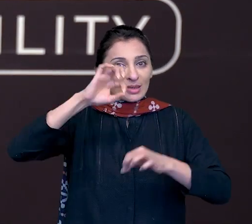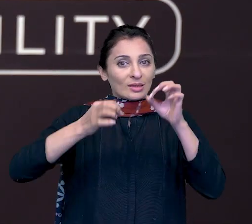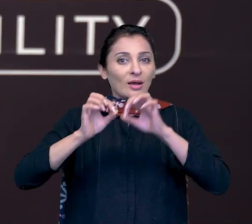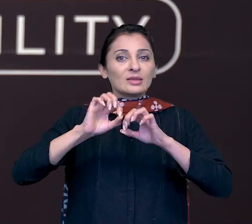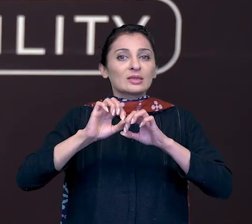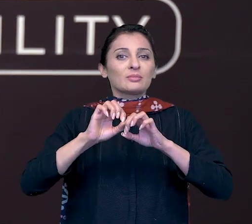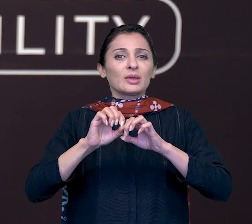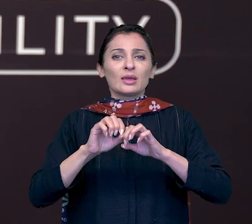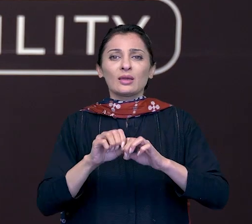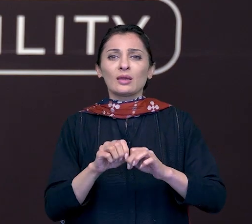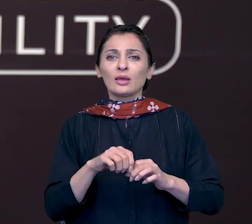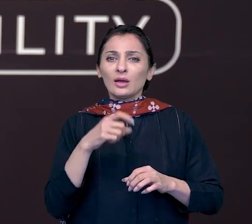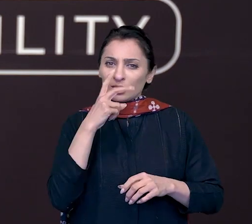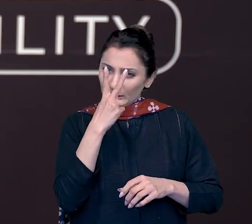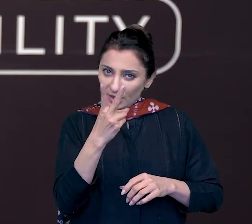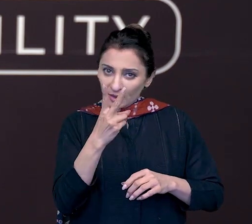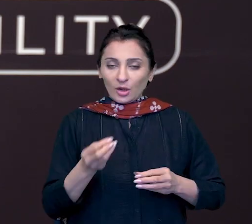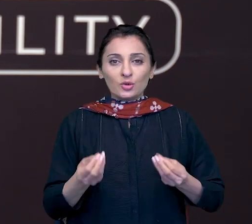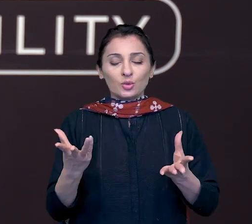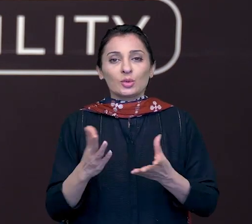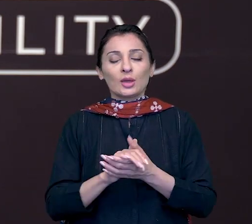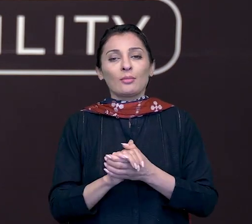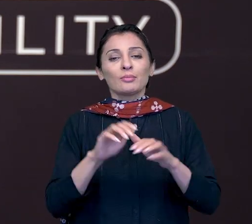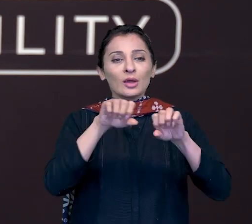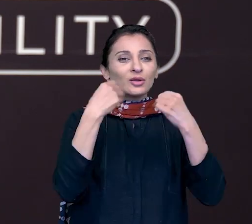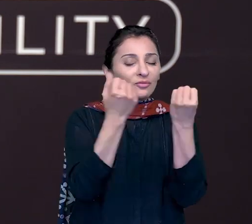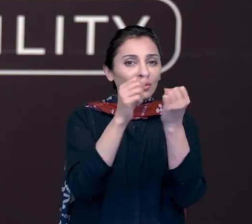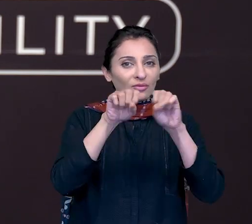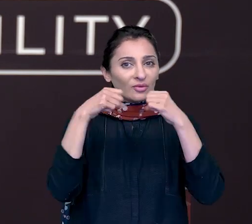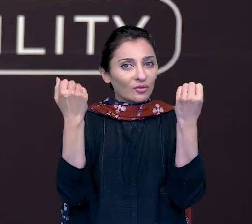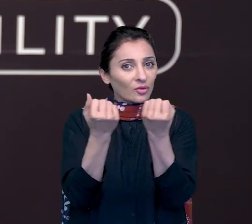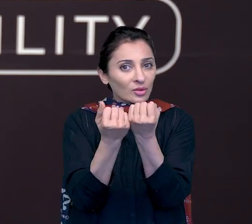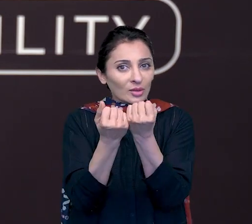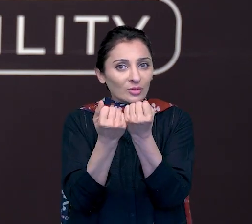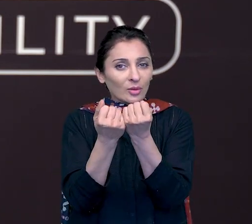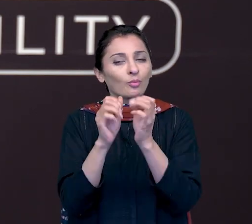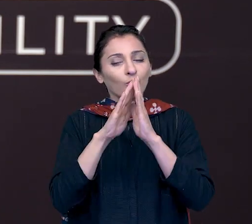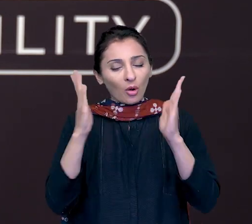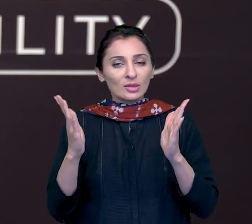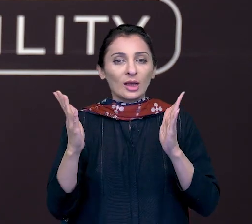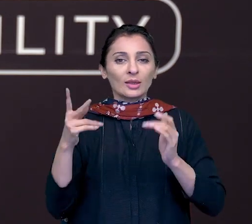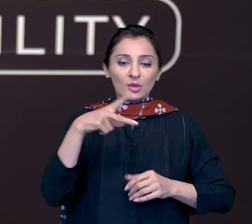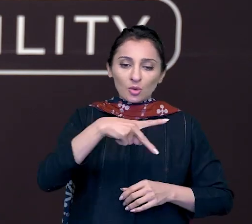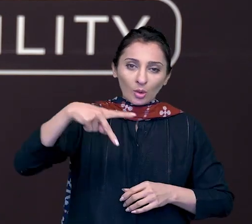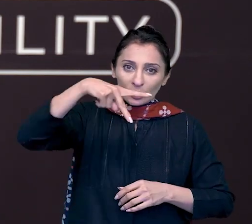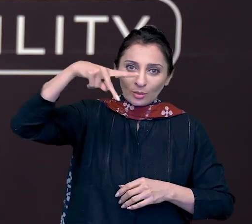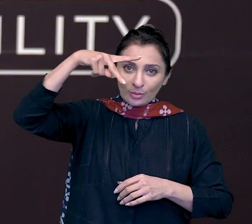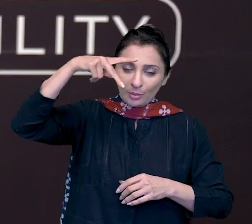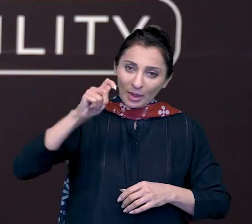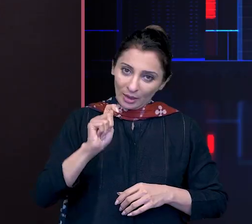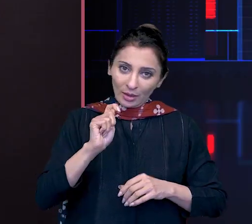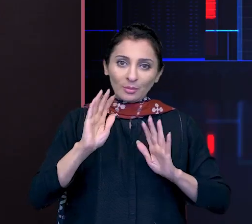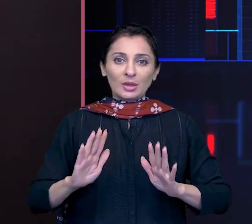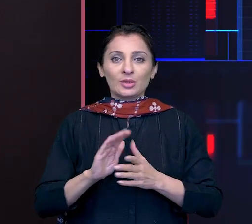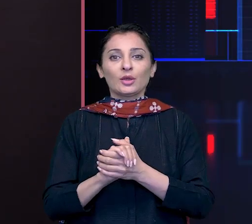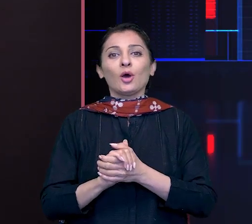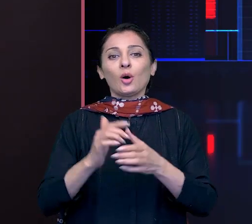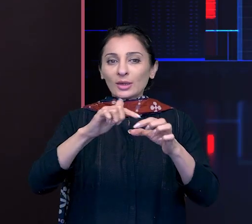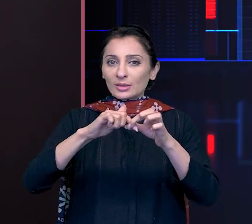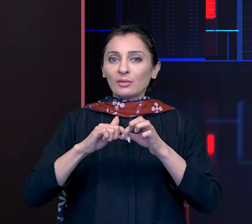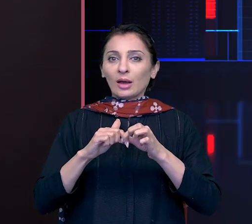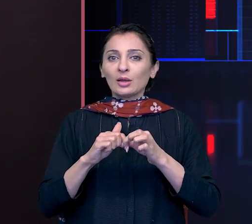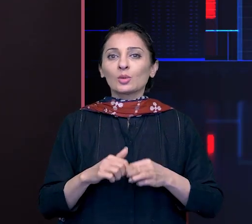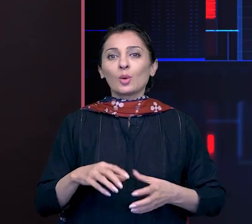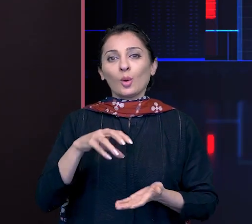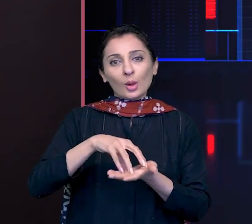हैं, ऑर्गेनाइजेशंस हैं जो एस्ट्रोबायोलॉजी पे काम कर रही हैं उसको और बहुत से सवालों को समझने की कोशिश कर रही हैं। एस्ट्रोबायोलॉजी